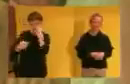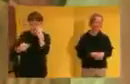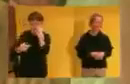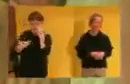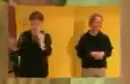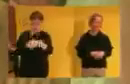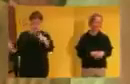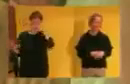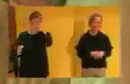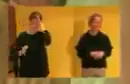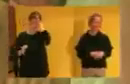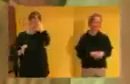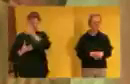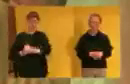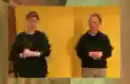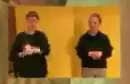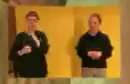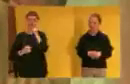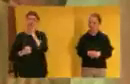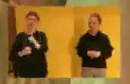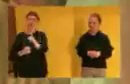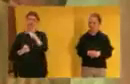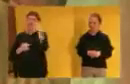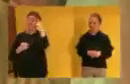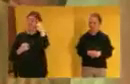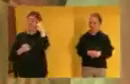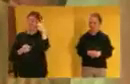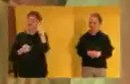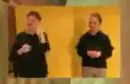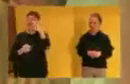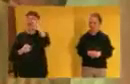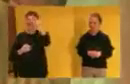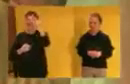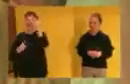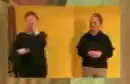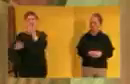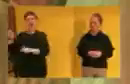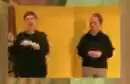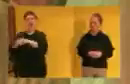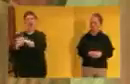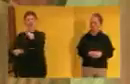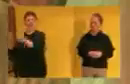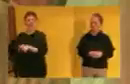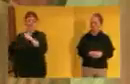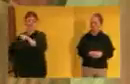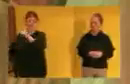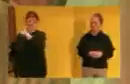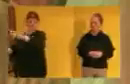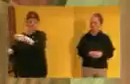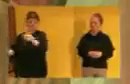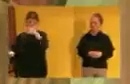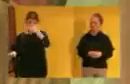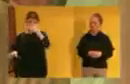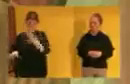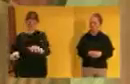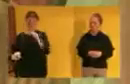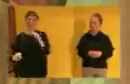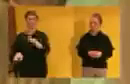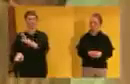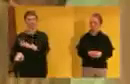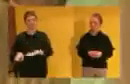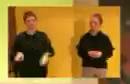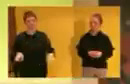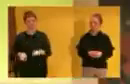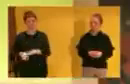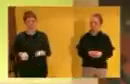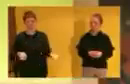ich Ihnen gesagt, dass ein Viertel der Geflüchteten, die bei uns Schutz suchen, sind Kinder sind. Und damit auch einer Schulpflicht